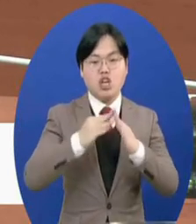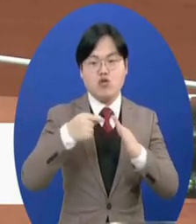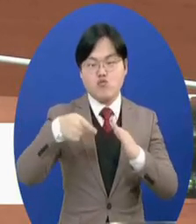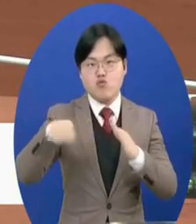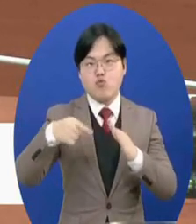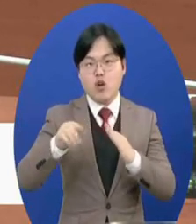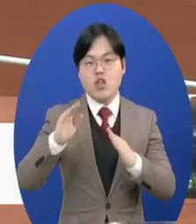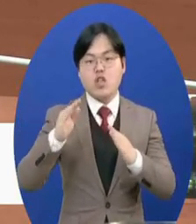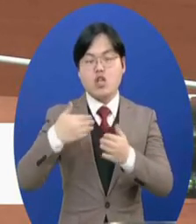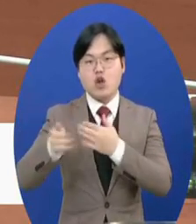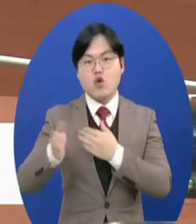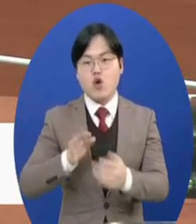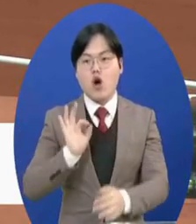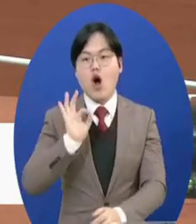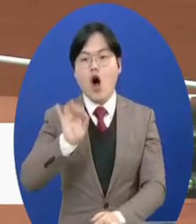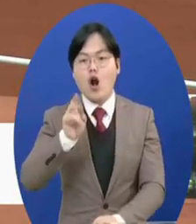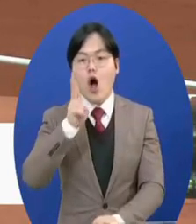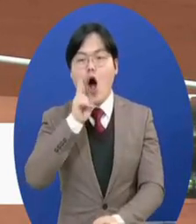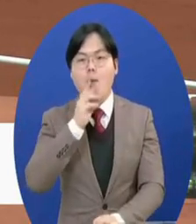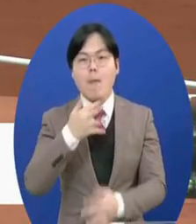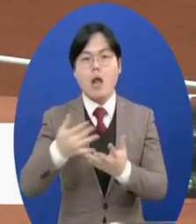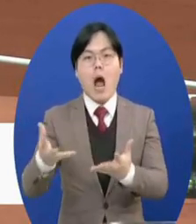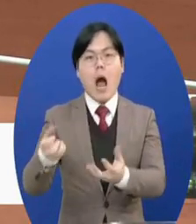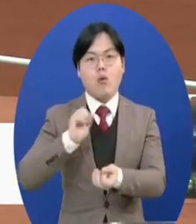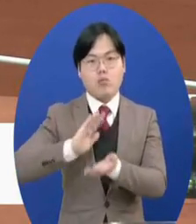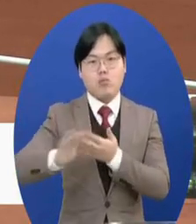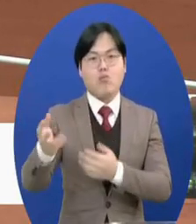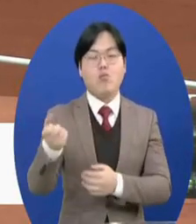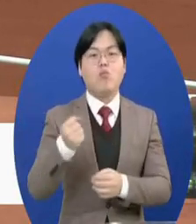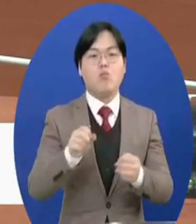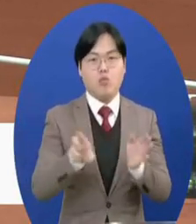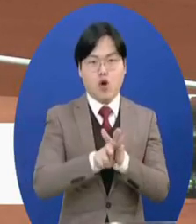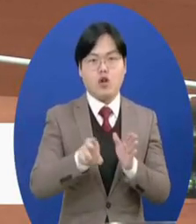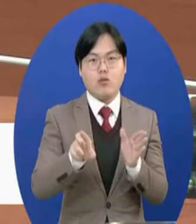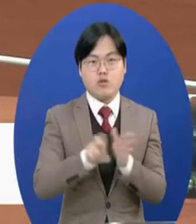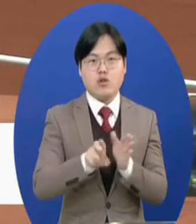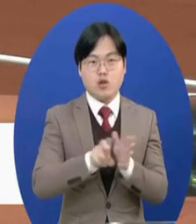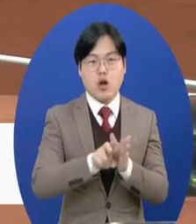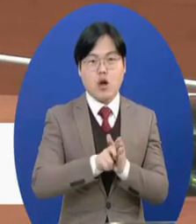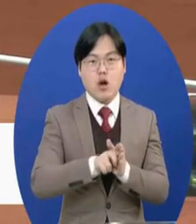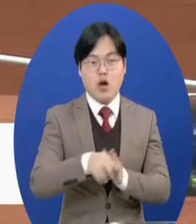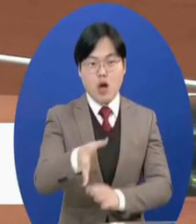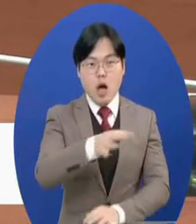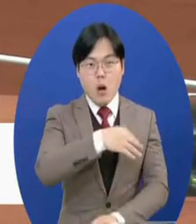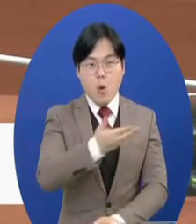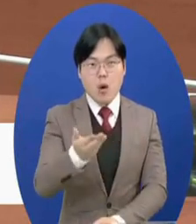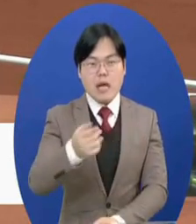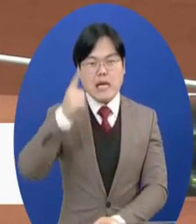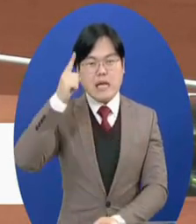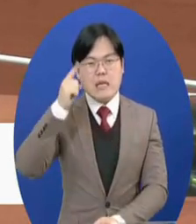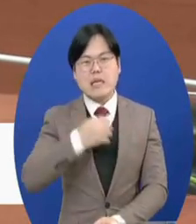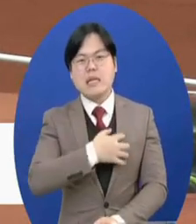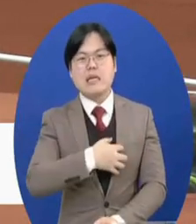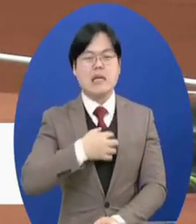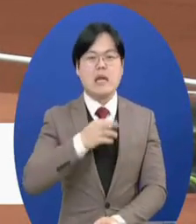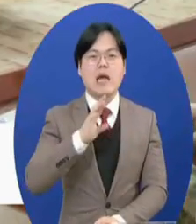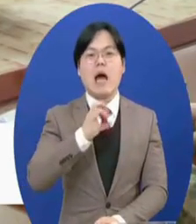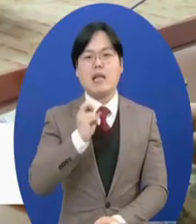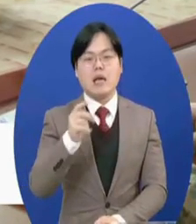дэлгүүрүүдээс энэ хүнсний хангамжаа татаад авах одоо боломж нь байгаа. Ингээ хангамжийн үед бол одоо та бүдгийг бас санаа зовлтгүй гэдгийг хэлэхээр